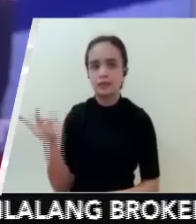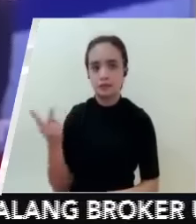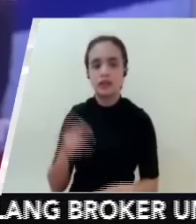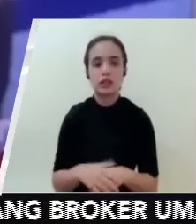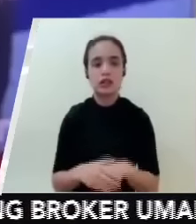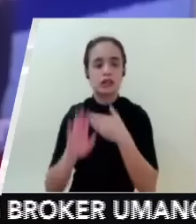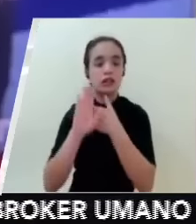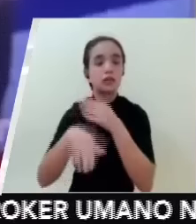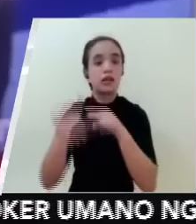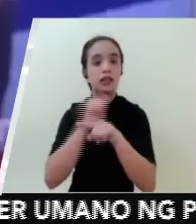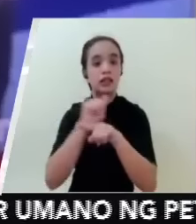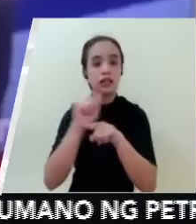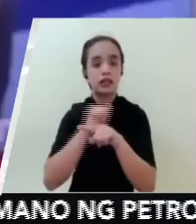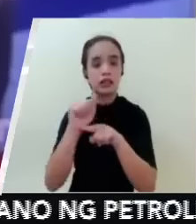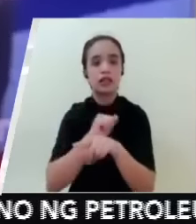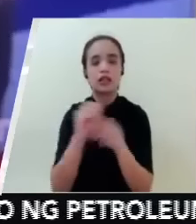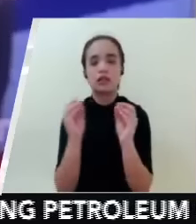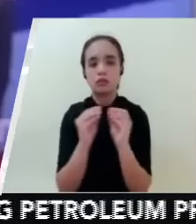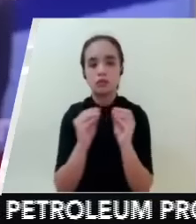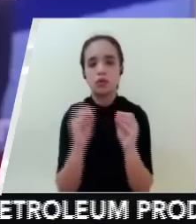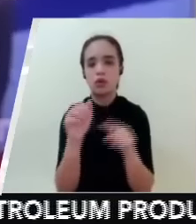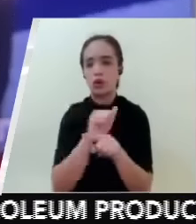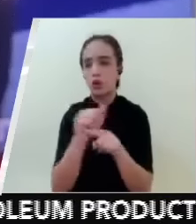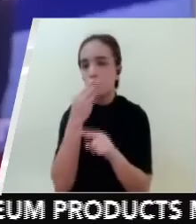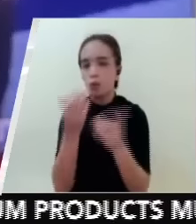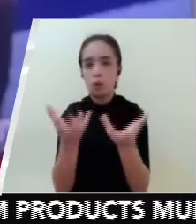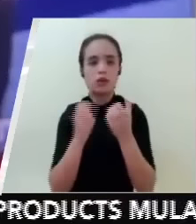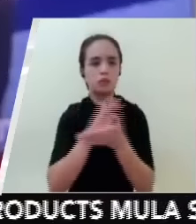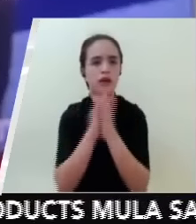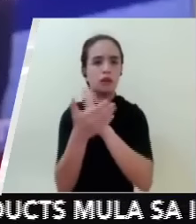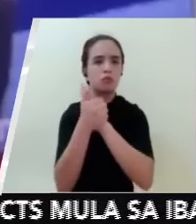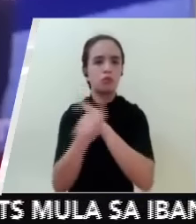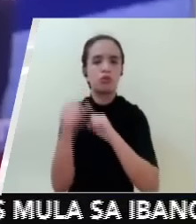sila para hubugin ang kabataang naghahangad ding maging mahuhusay na atleta.